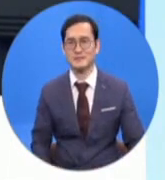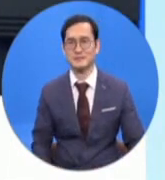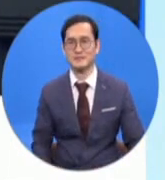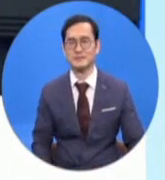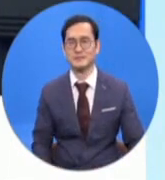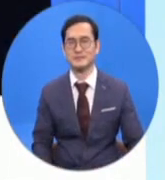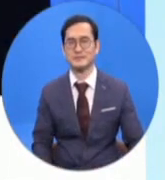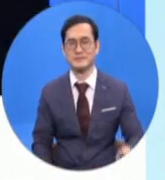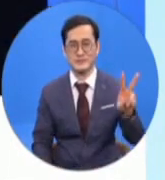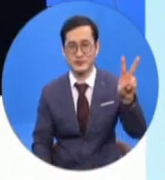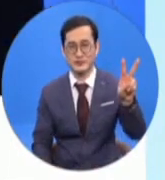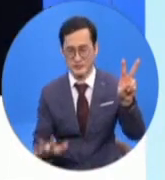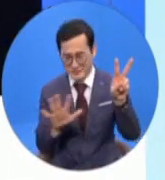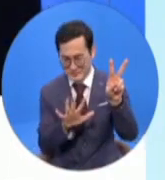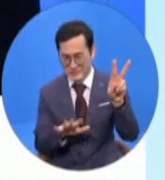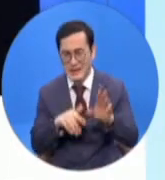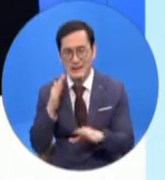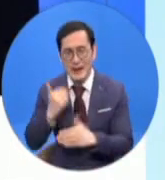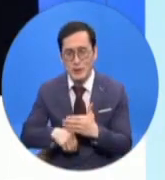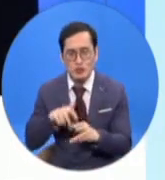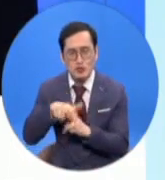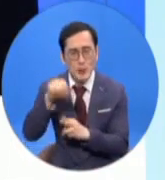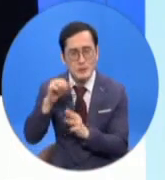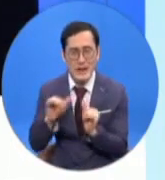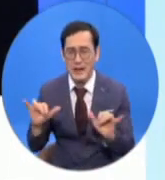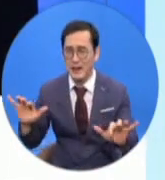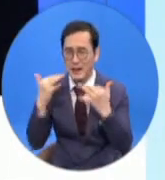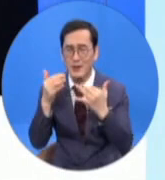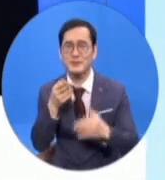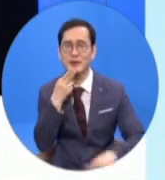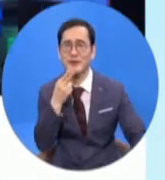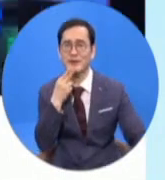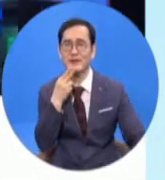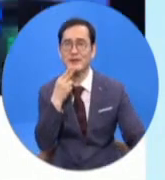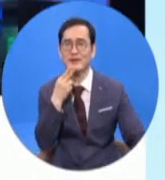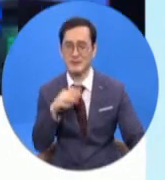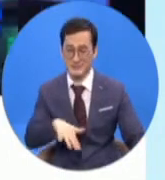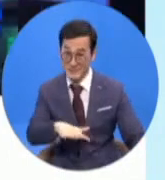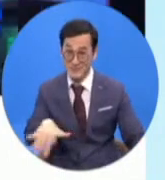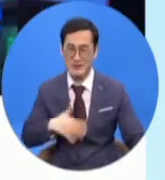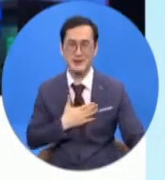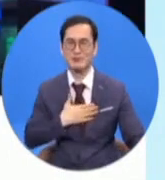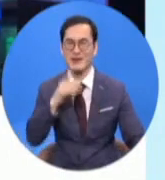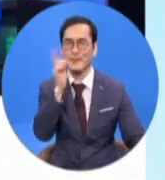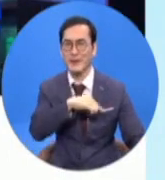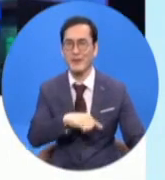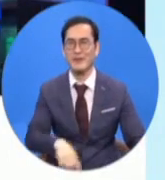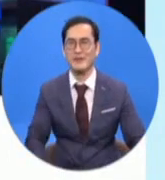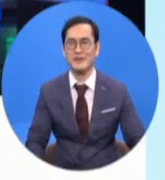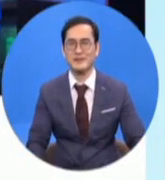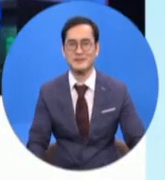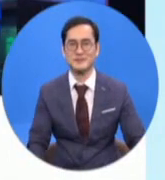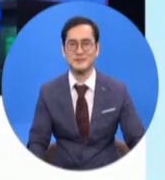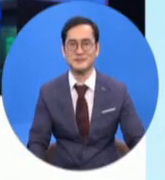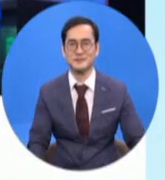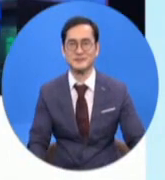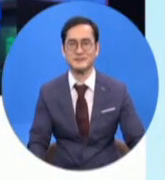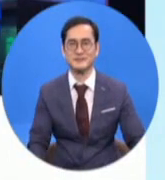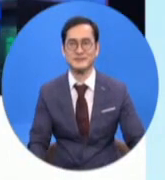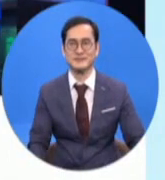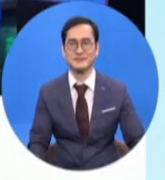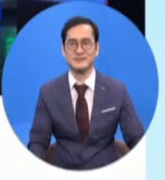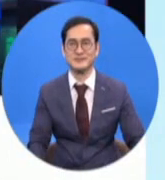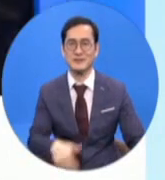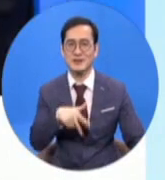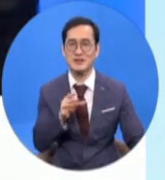춤이 에 또 김두한 이런 후보들에 대해서 전혀 조명이 안 되고 있잖아요 그거 사실은요 보인 들도 많이 좀 조명이 돼야 되는 상황이에요 그리고 기본 전에